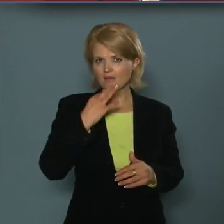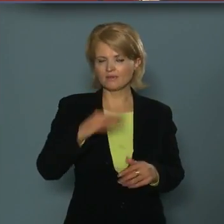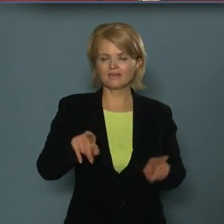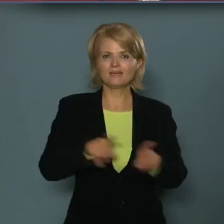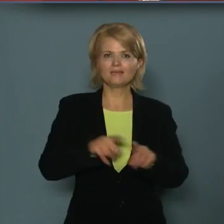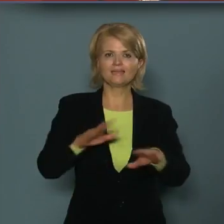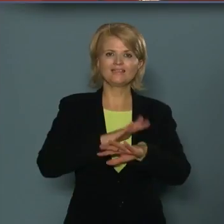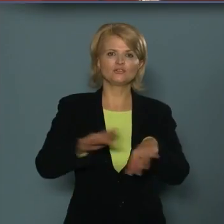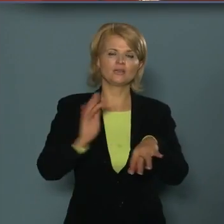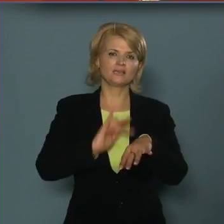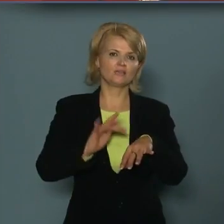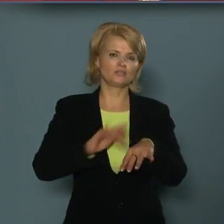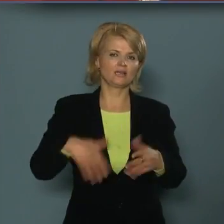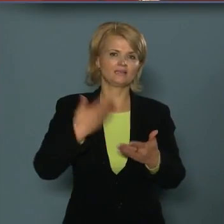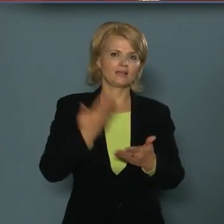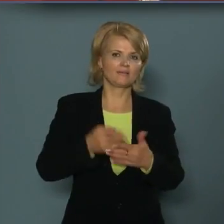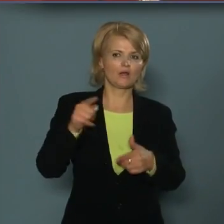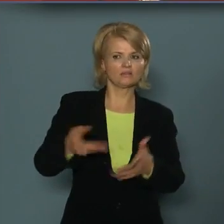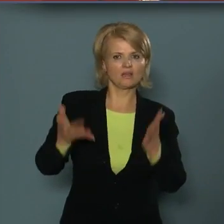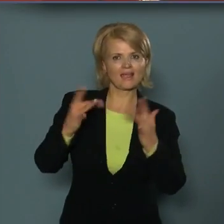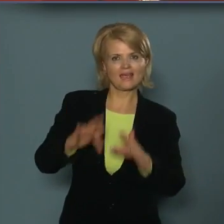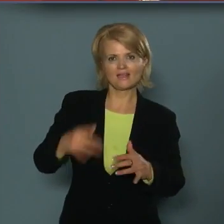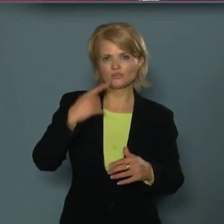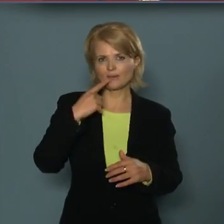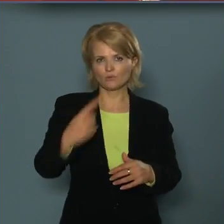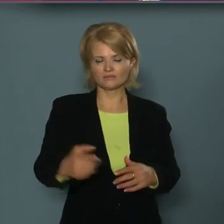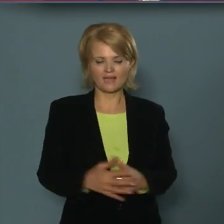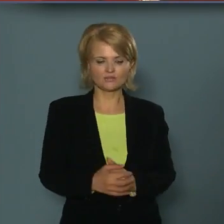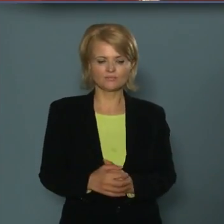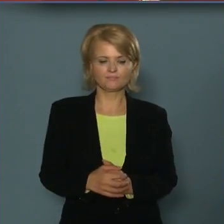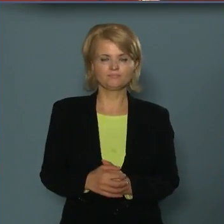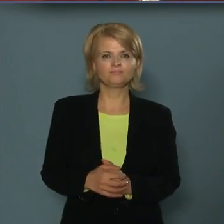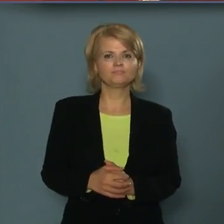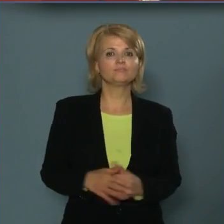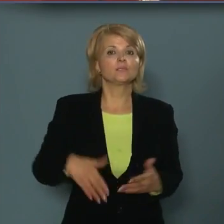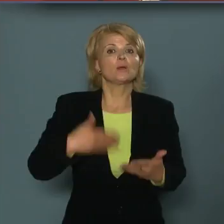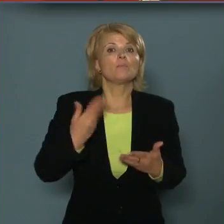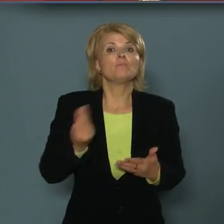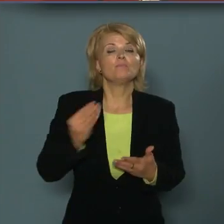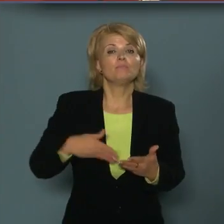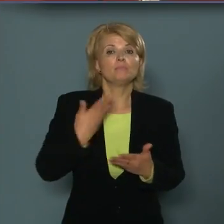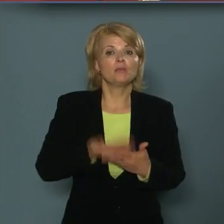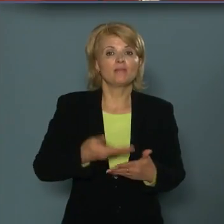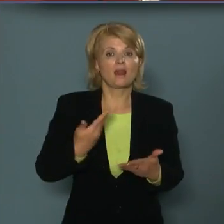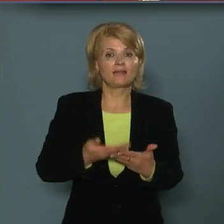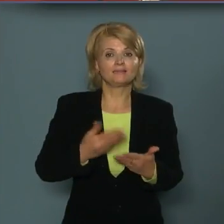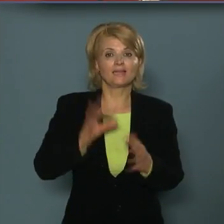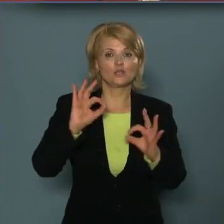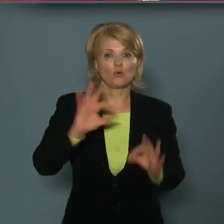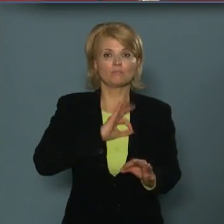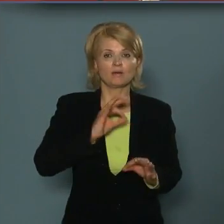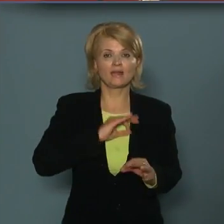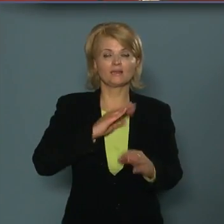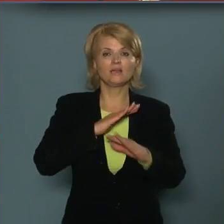kísérleté vált annak helyes kimondása. Mivé lettél, jó barátom?